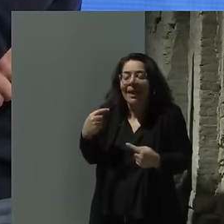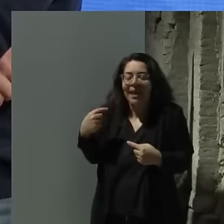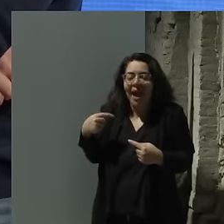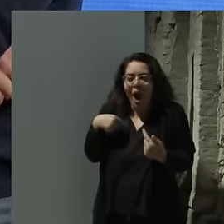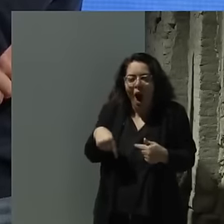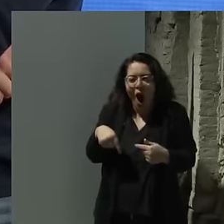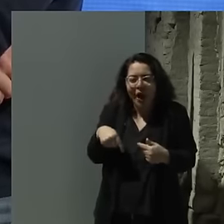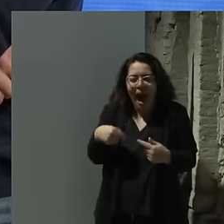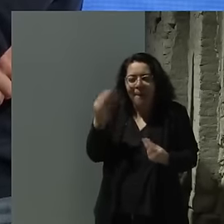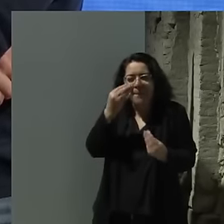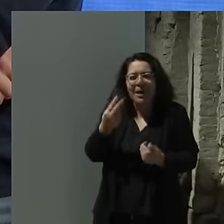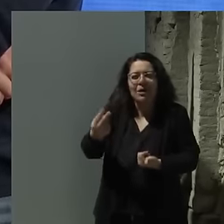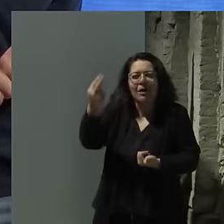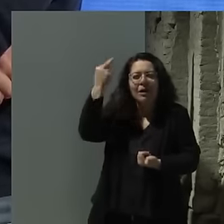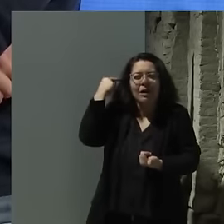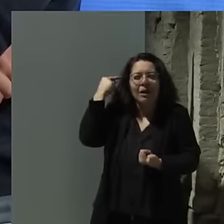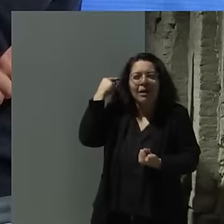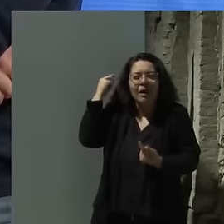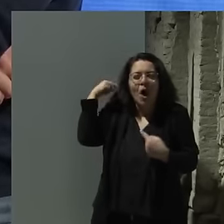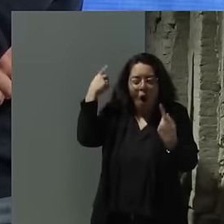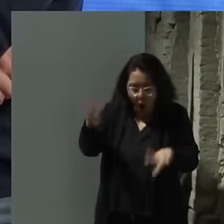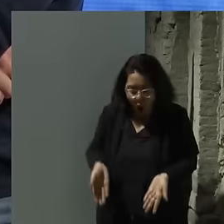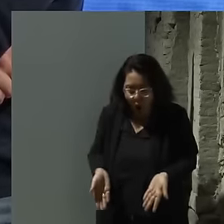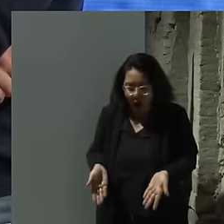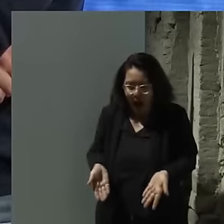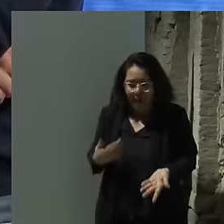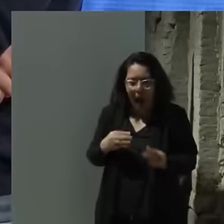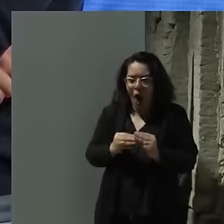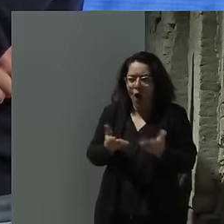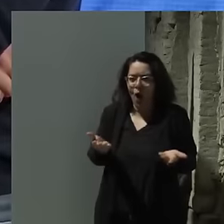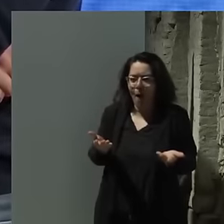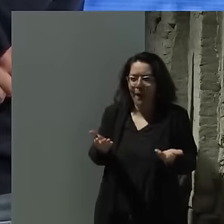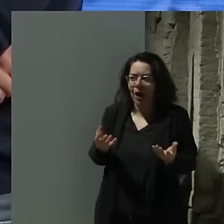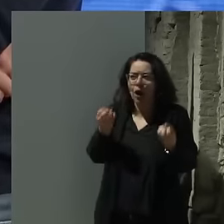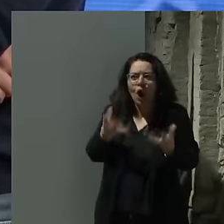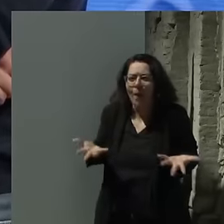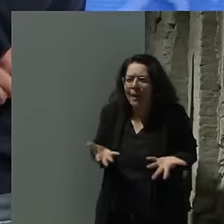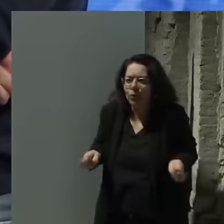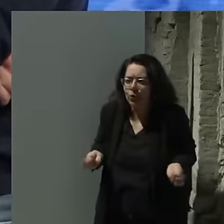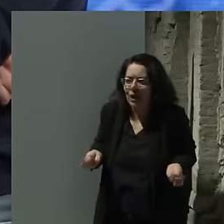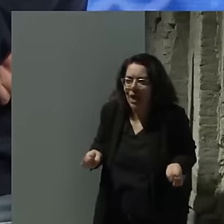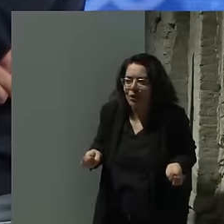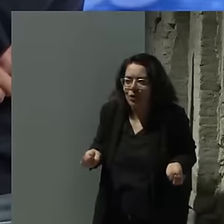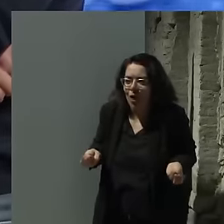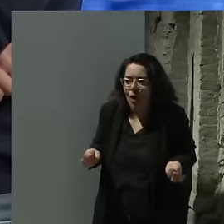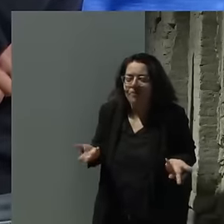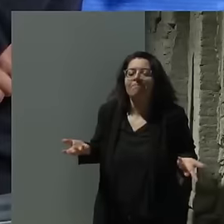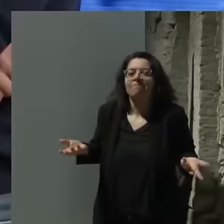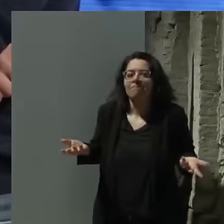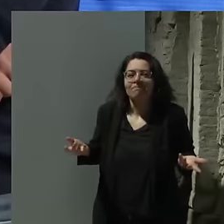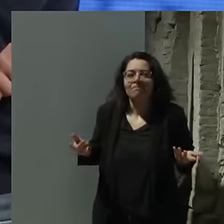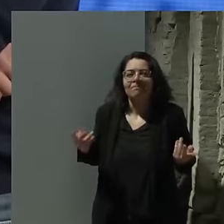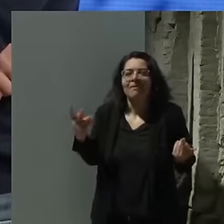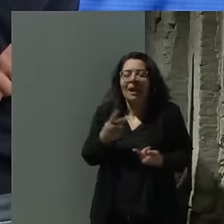capire qual è stato il meccanismo che ha coinvolto questo ragazzo di 20 anni a fare queste cose. Al di là di dire